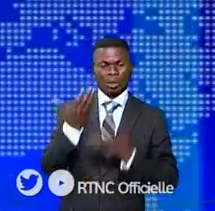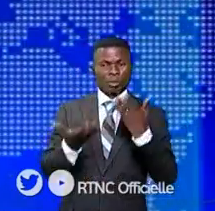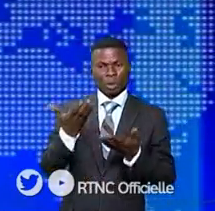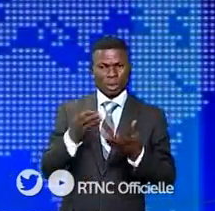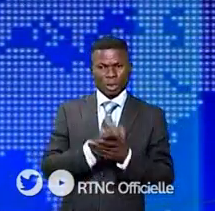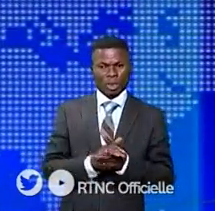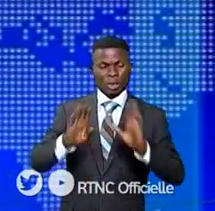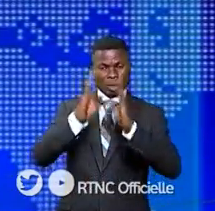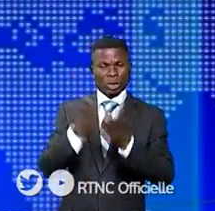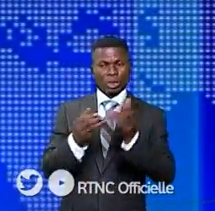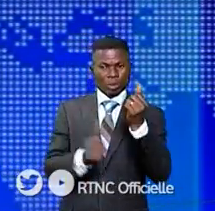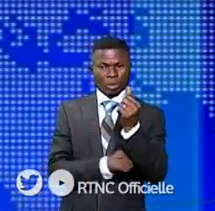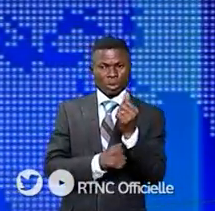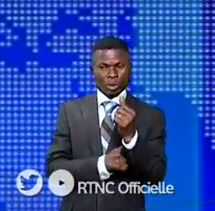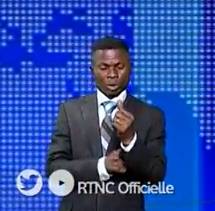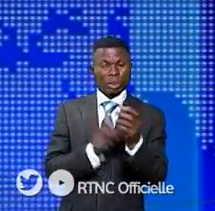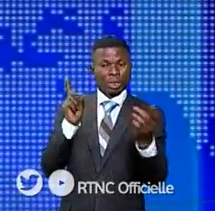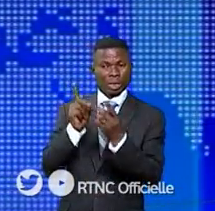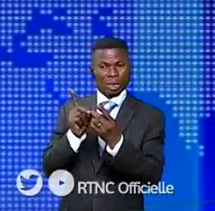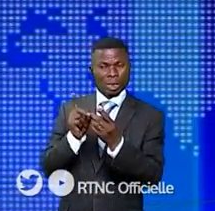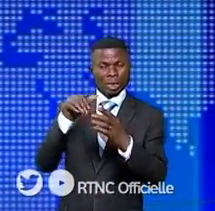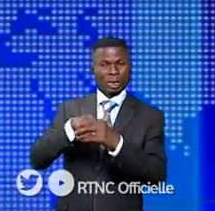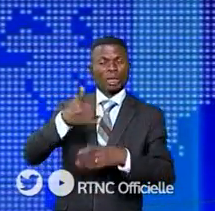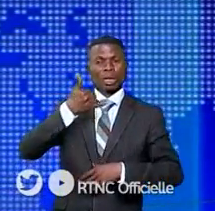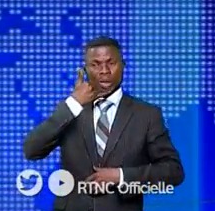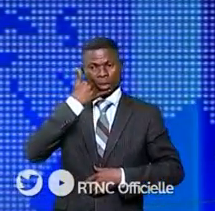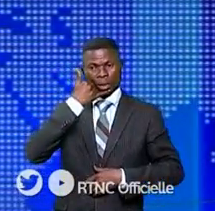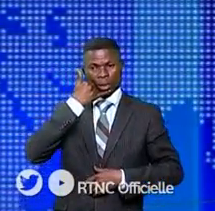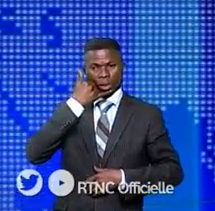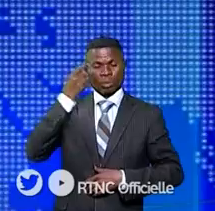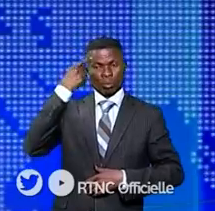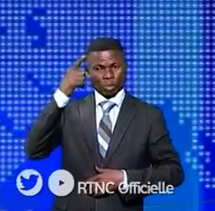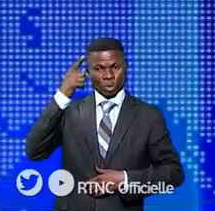conséquent toute personne qui serait contactée par téléphone